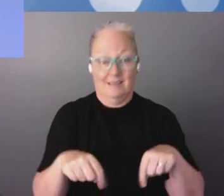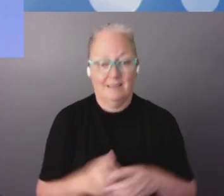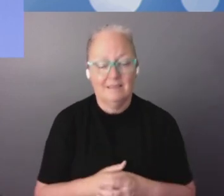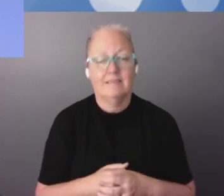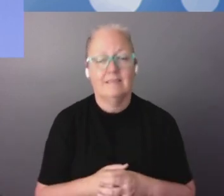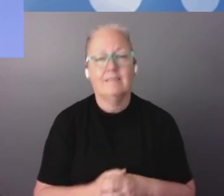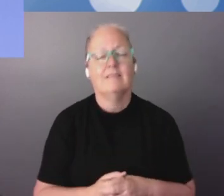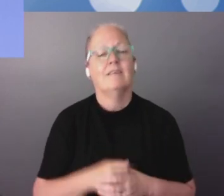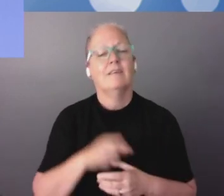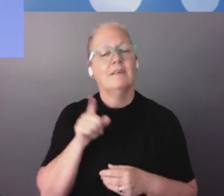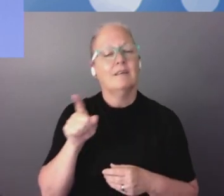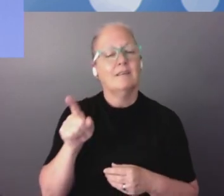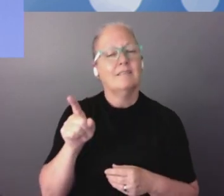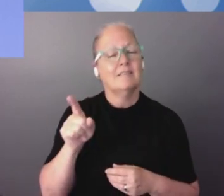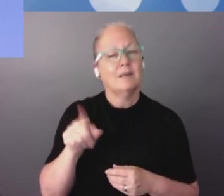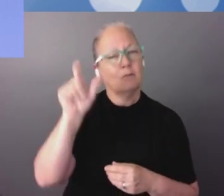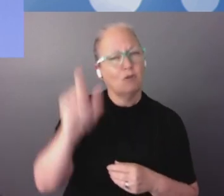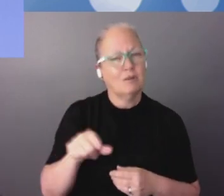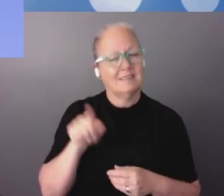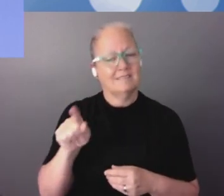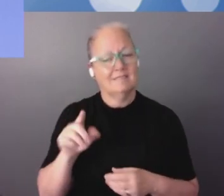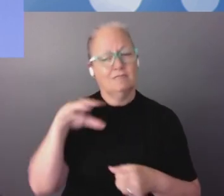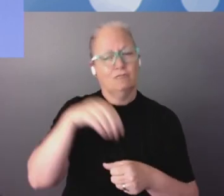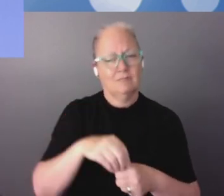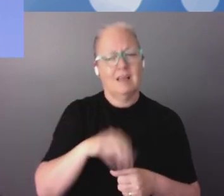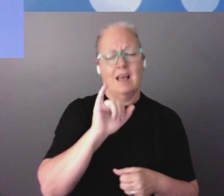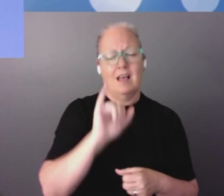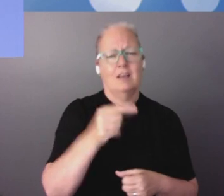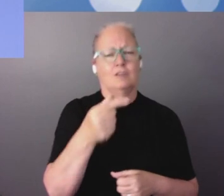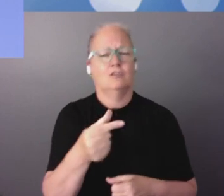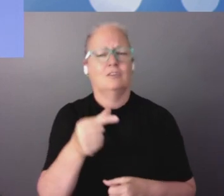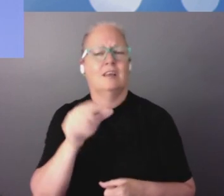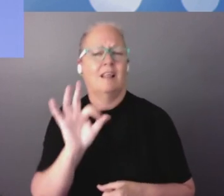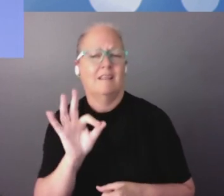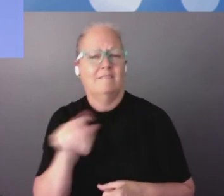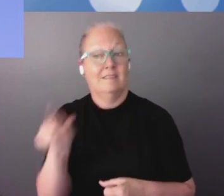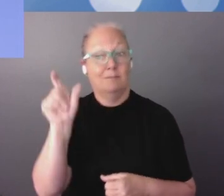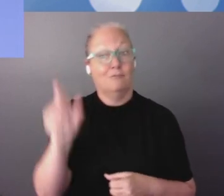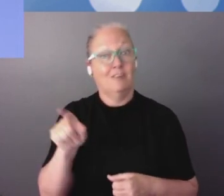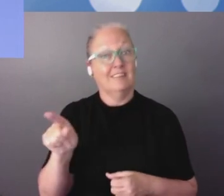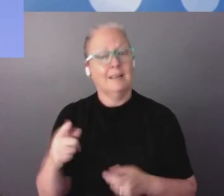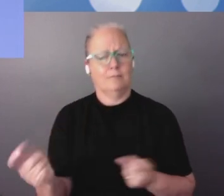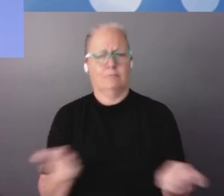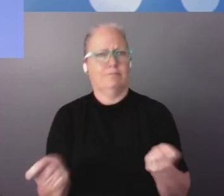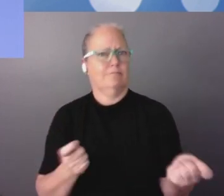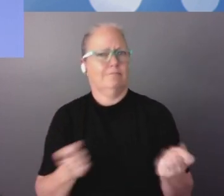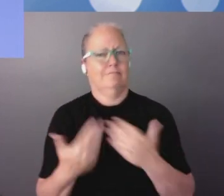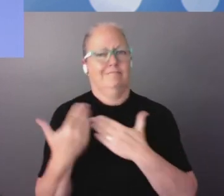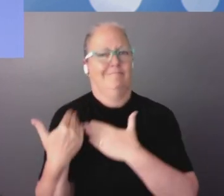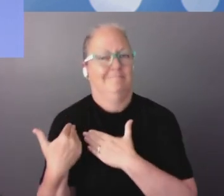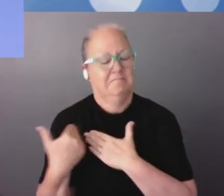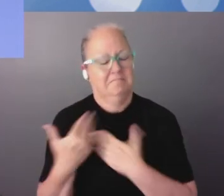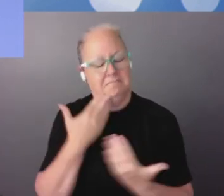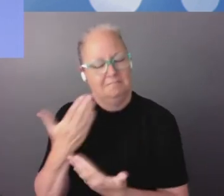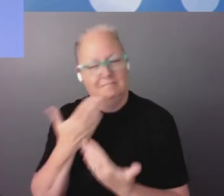我想向大家告诉，我们总理的这个办公室，他就是